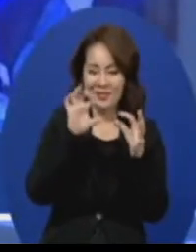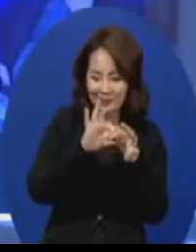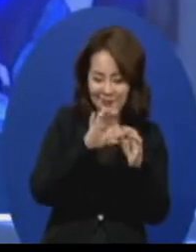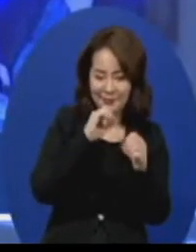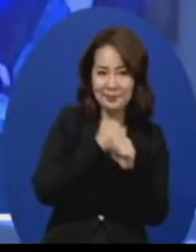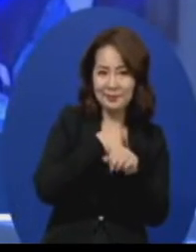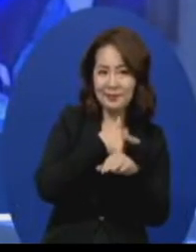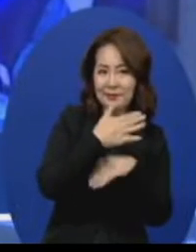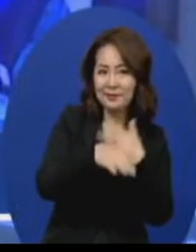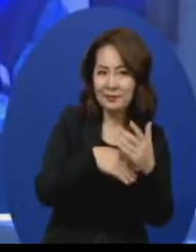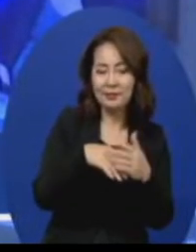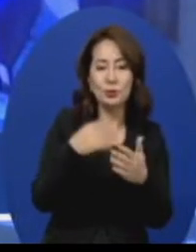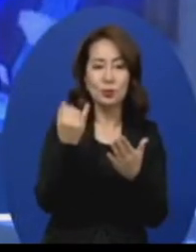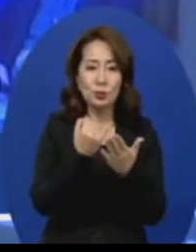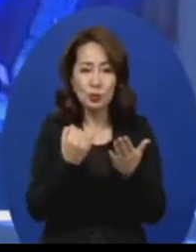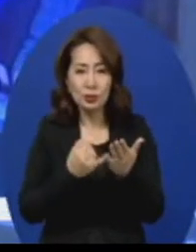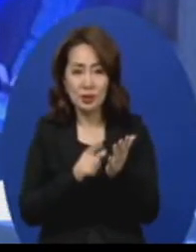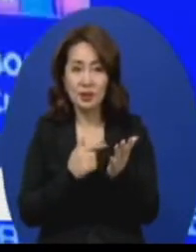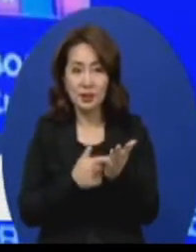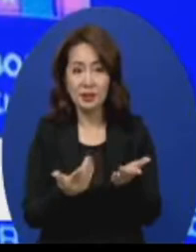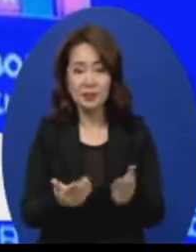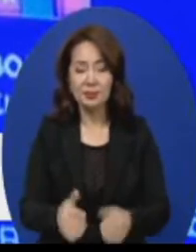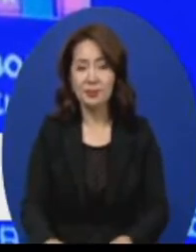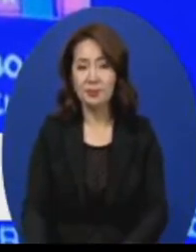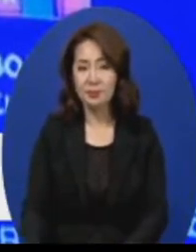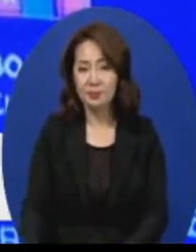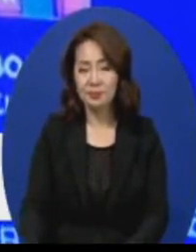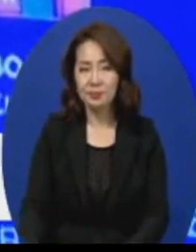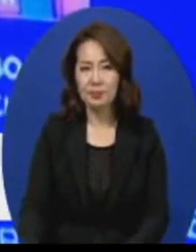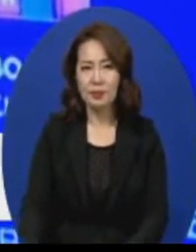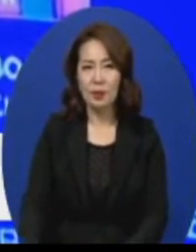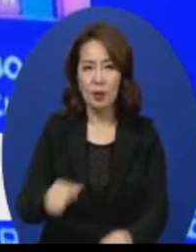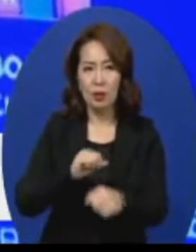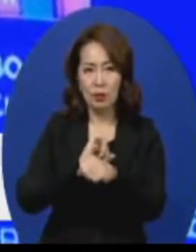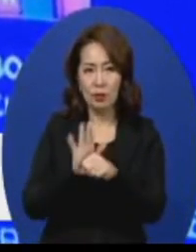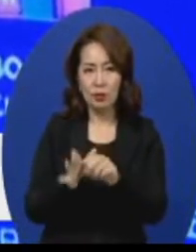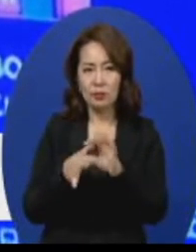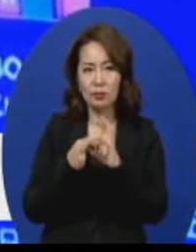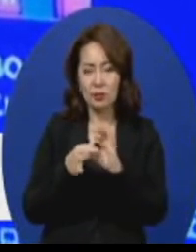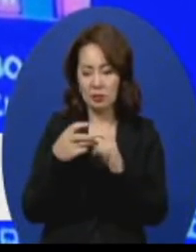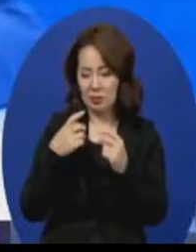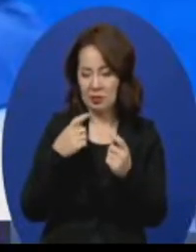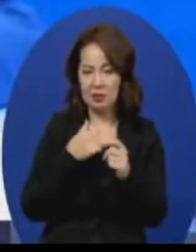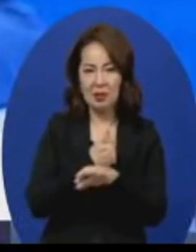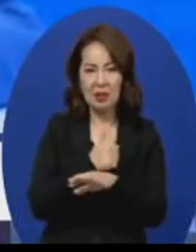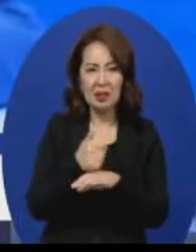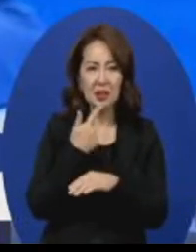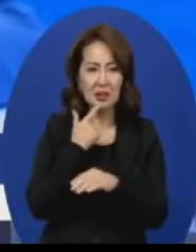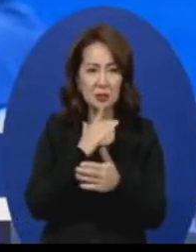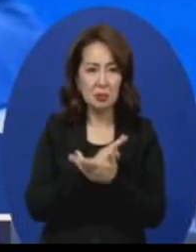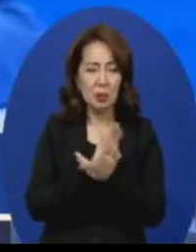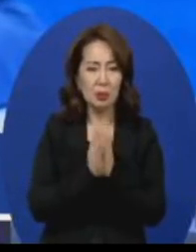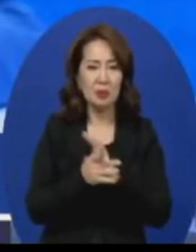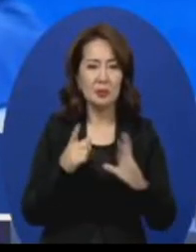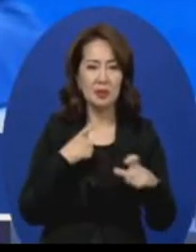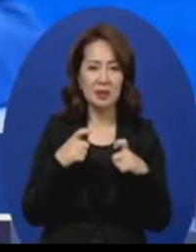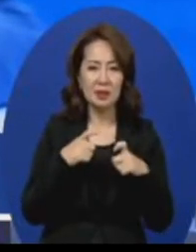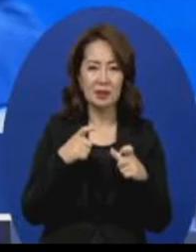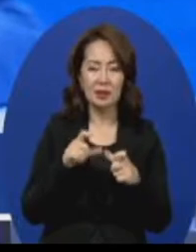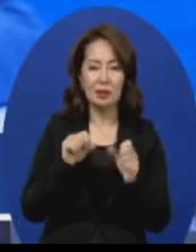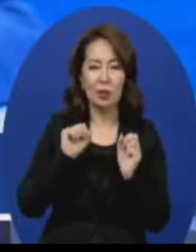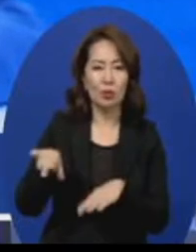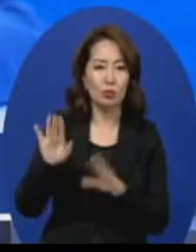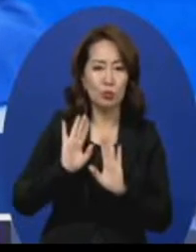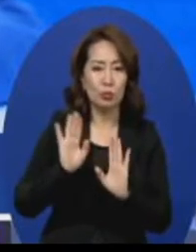явагдах вэ гэдгийг илэрхийлсэн зураглал хэрэгтэй байна. Цар тахлын үед аялал жуулчлал хүнд байна. Гэхдээ бид эдийн засгийн харилцааг